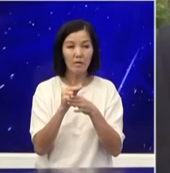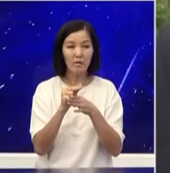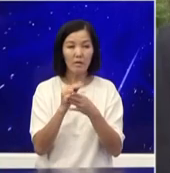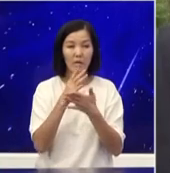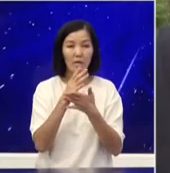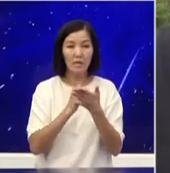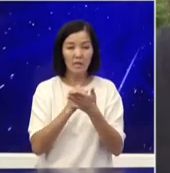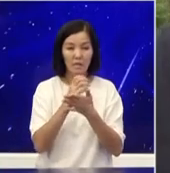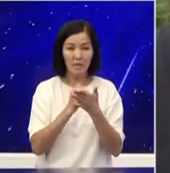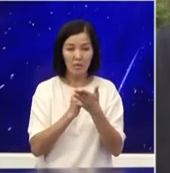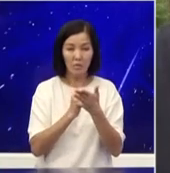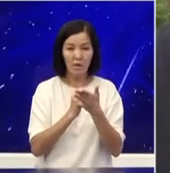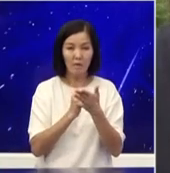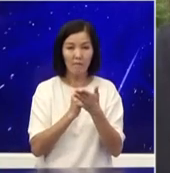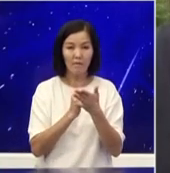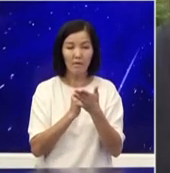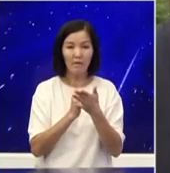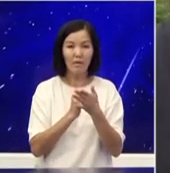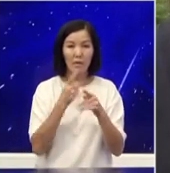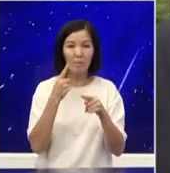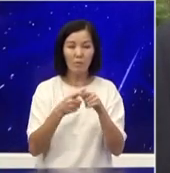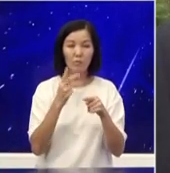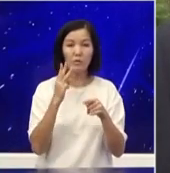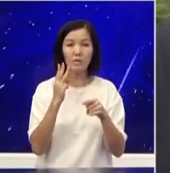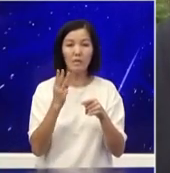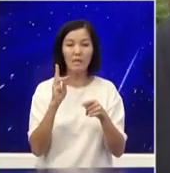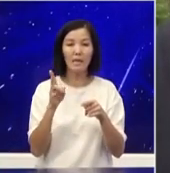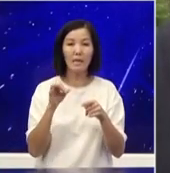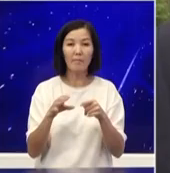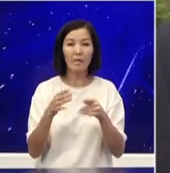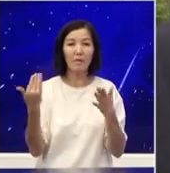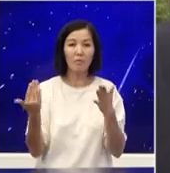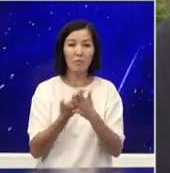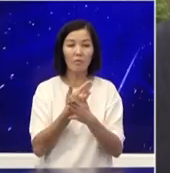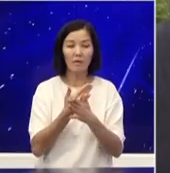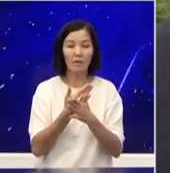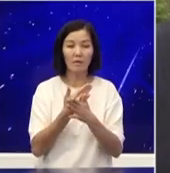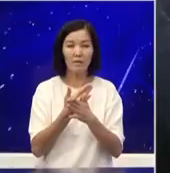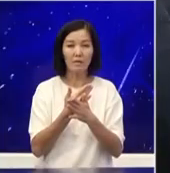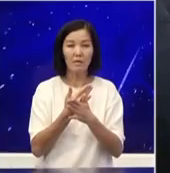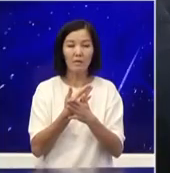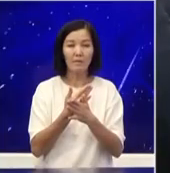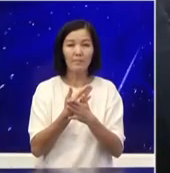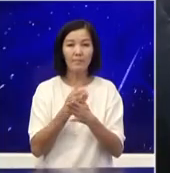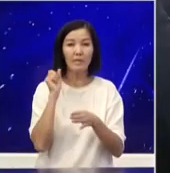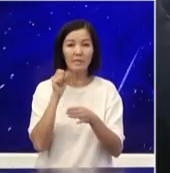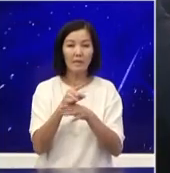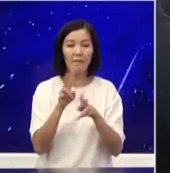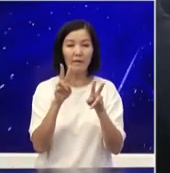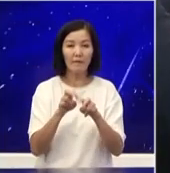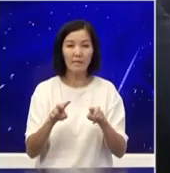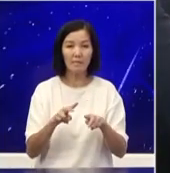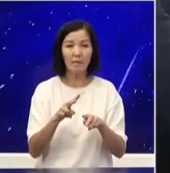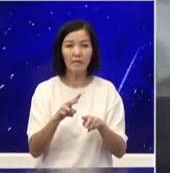резервуаров у нас запланирован. Плюс 3 километра сетей новых. От скважины ДОС будем добавлять. Заявка будет рассматриваться